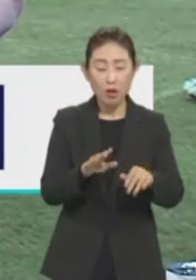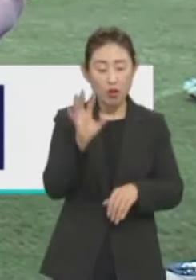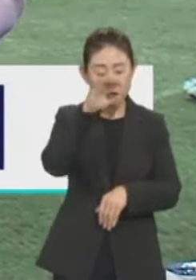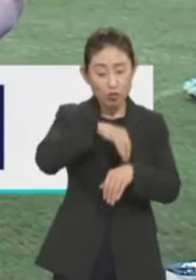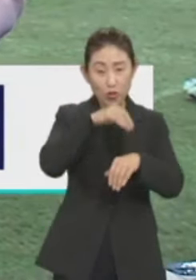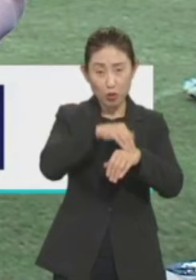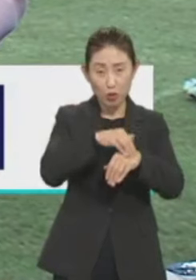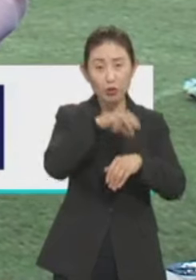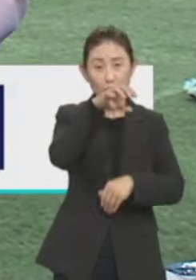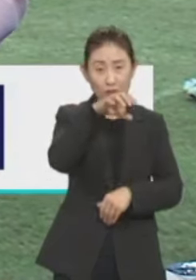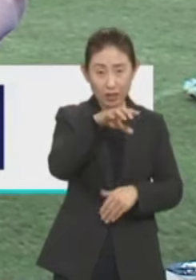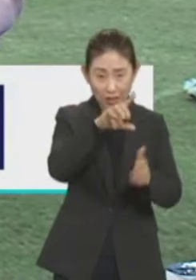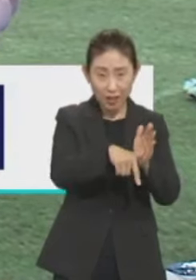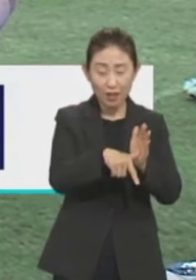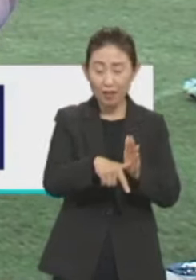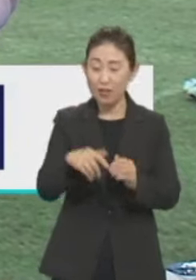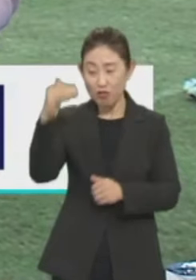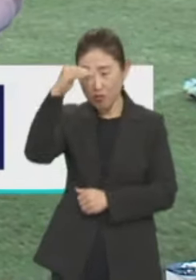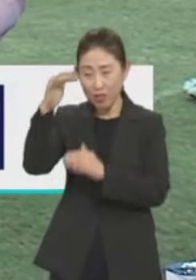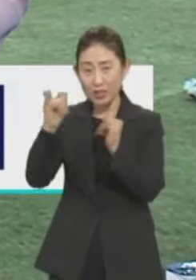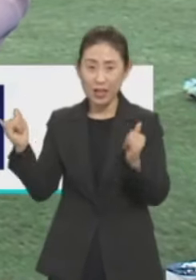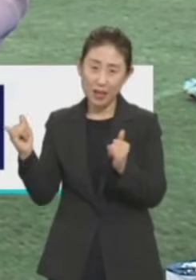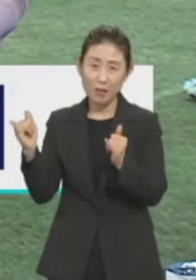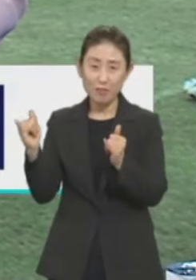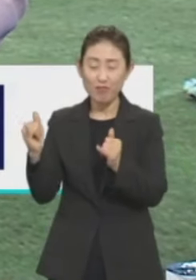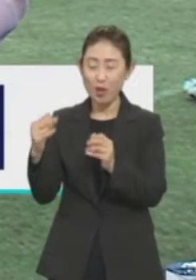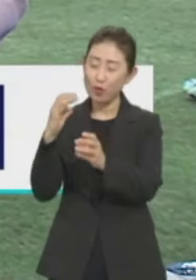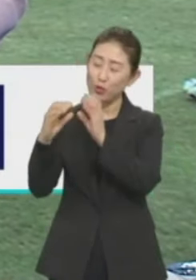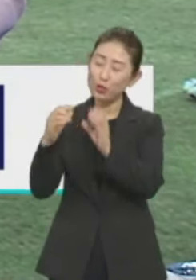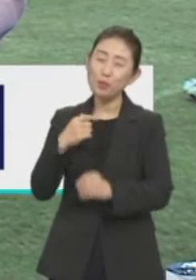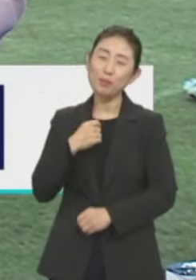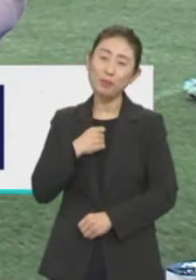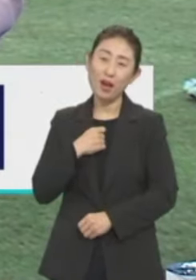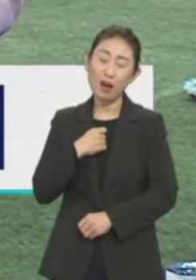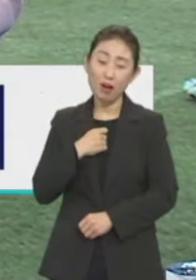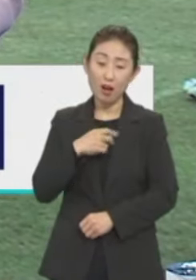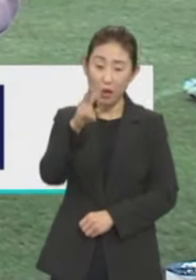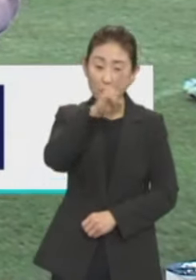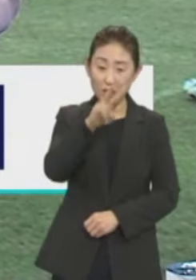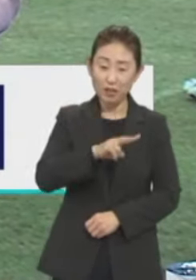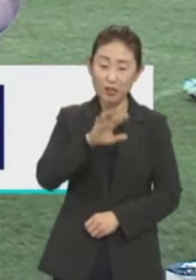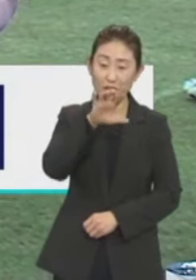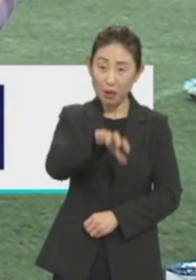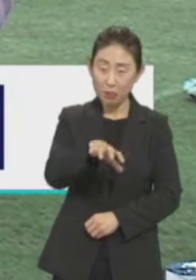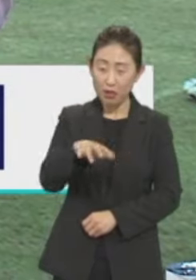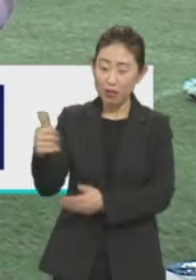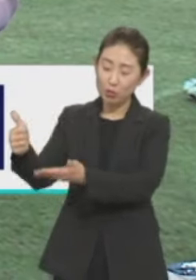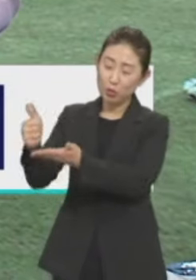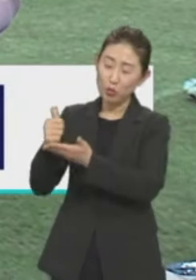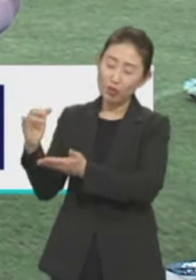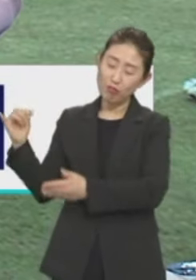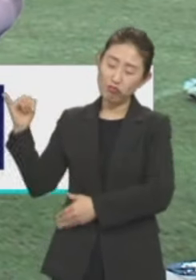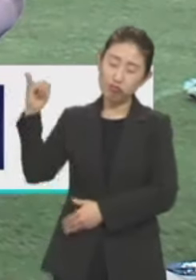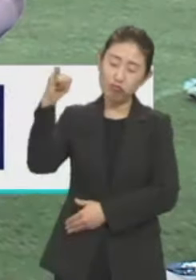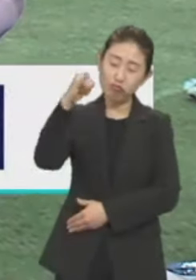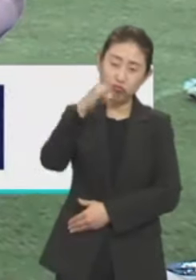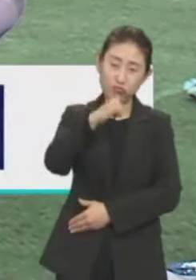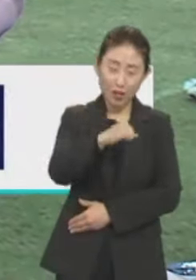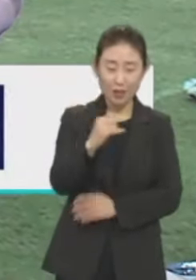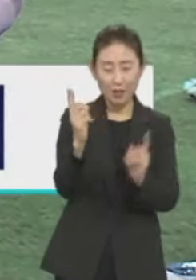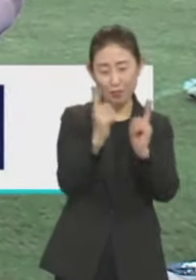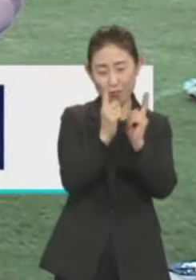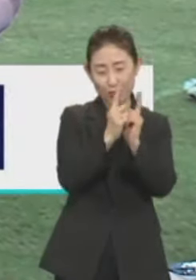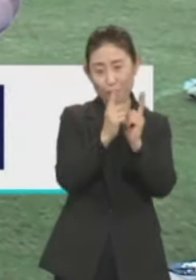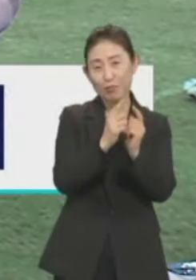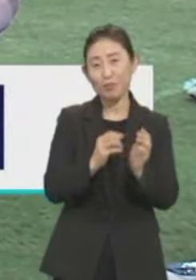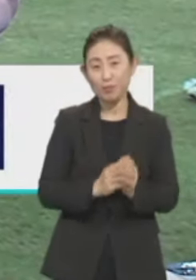프리시즌 기간 동안 팬들과 소통하기 위해 하나시티즌이 전지훈련 중인 베트남으로 팬들을 초대했습니다. 베트남 현지에서 양정진